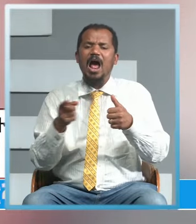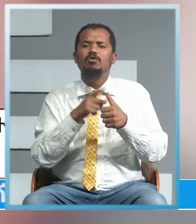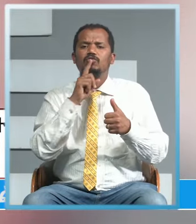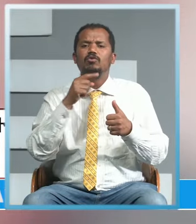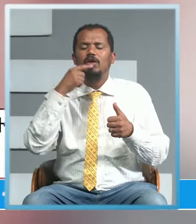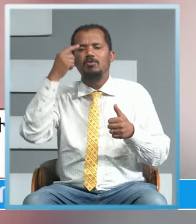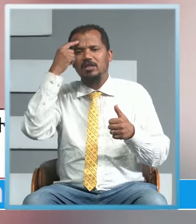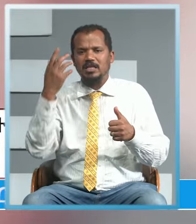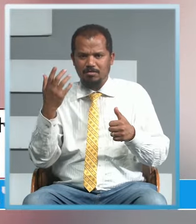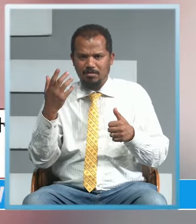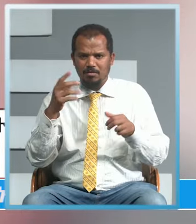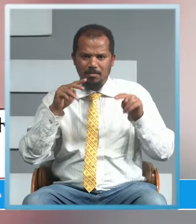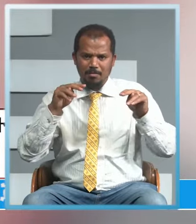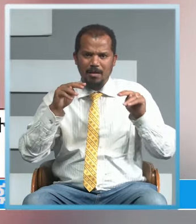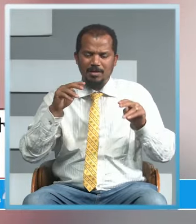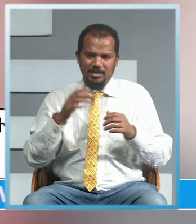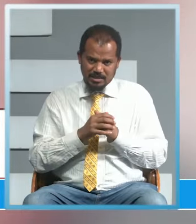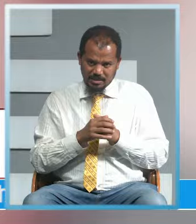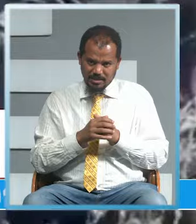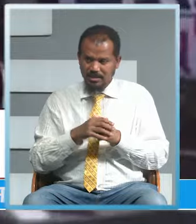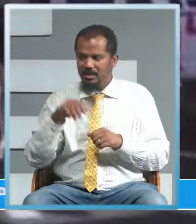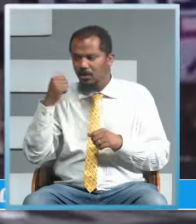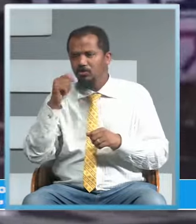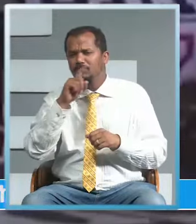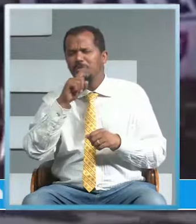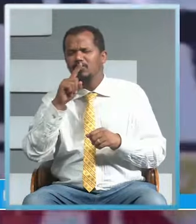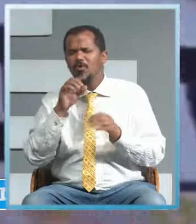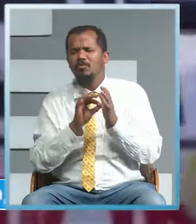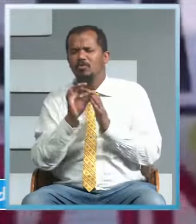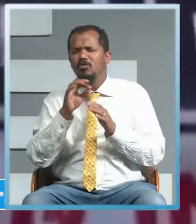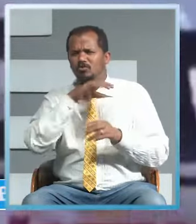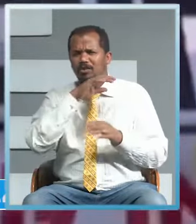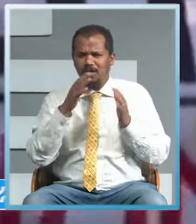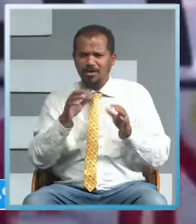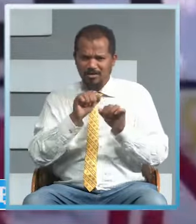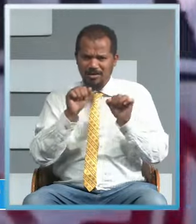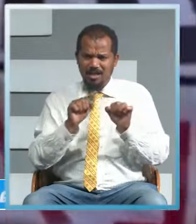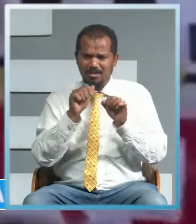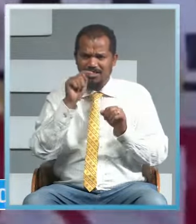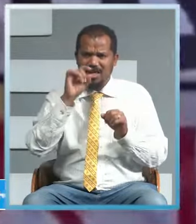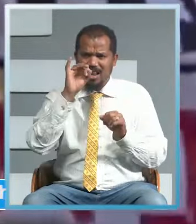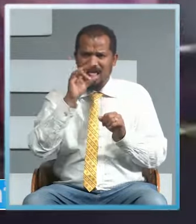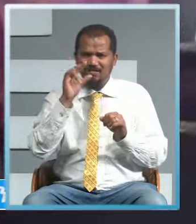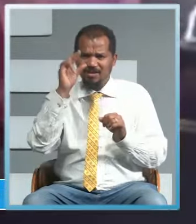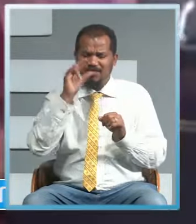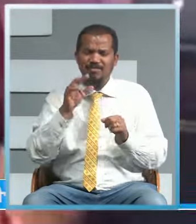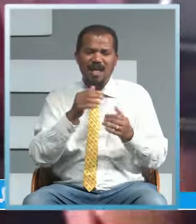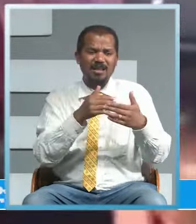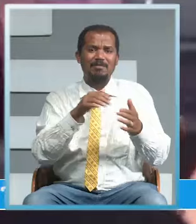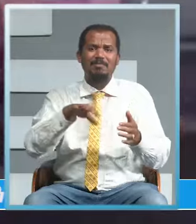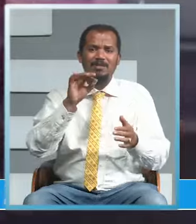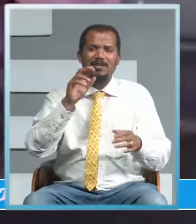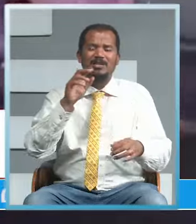መሪዎች አንዱ ነው ተብሎ ይታሰባል። ሙሐመድ ዲፍ በሌላ በኩል በመቶዎች የሚቆጠሩ እስራኤላውያን ቅዳሜ ዕለት በቴላቪቭ